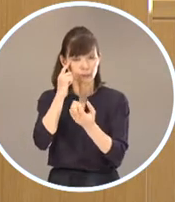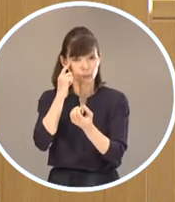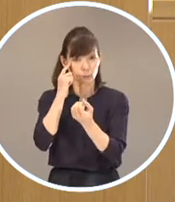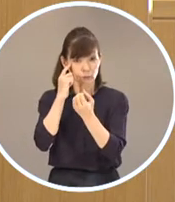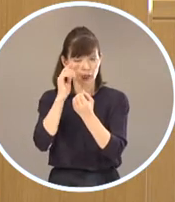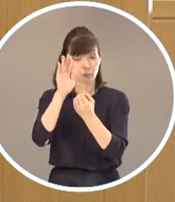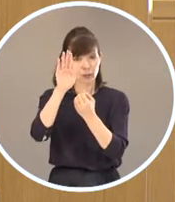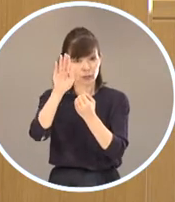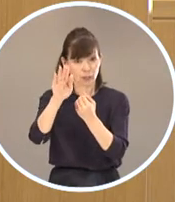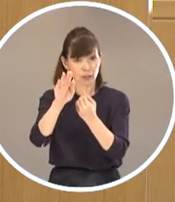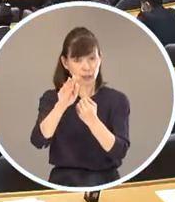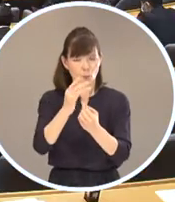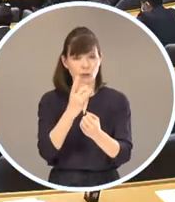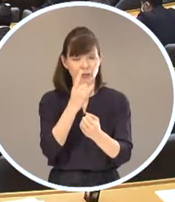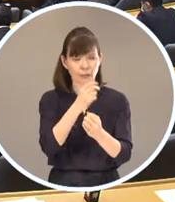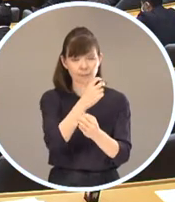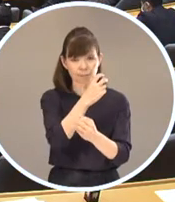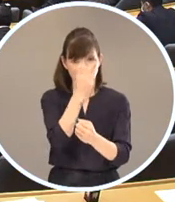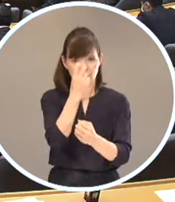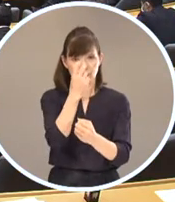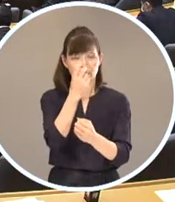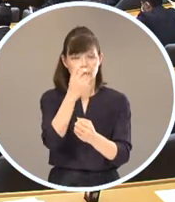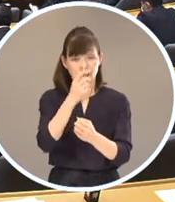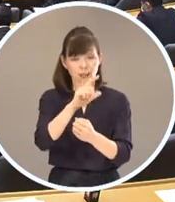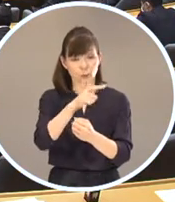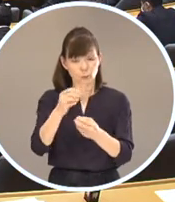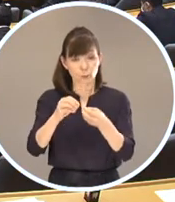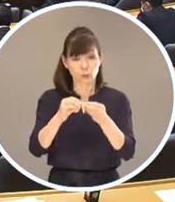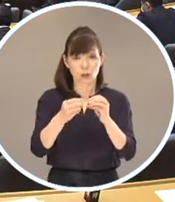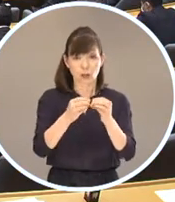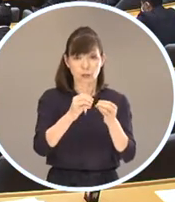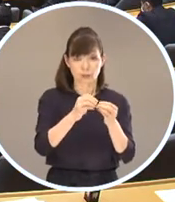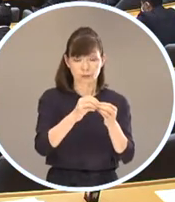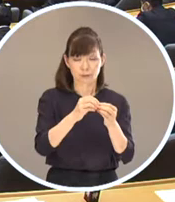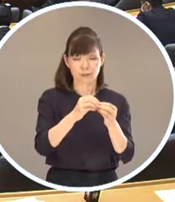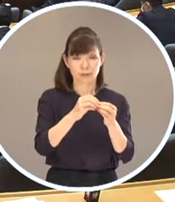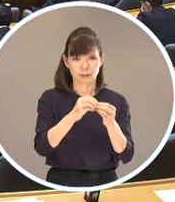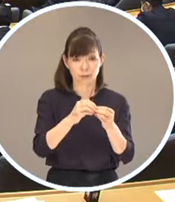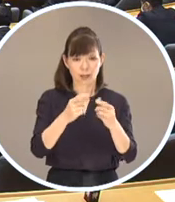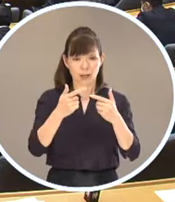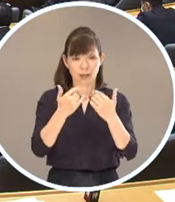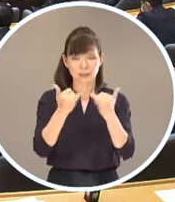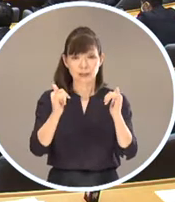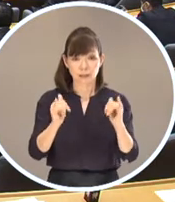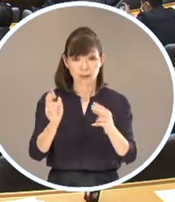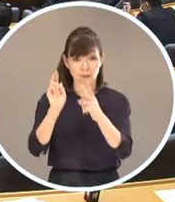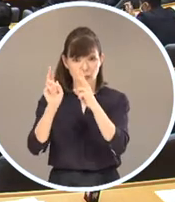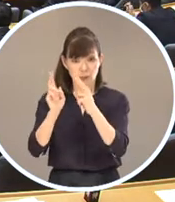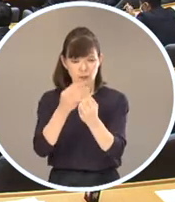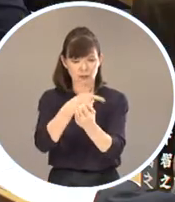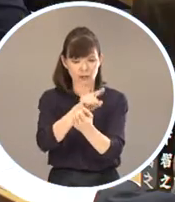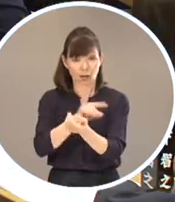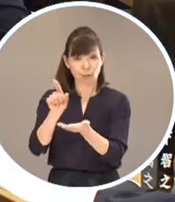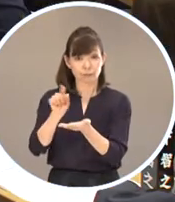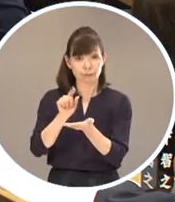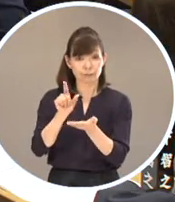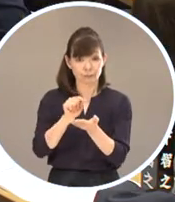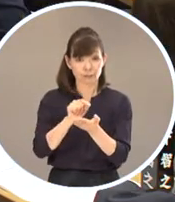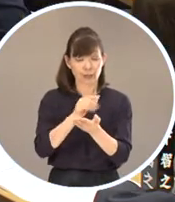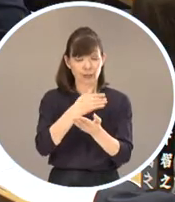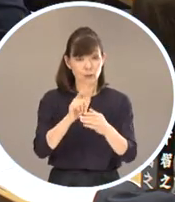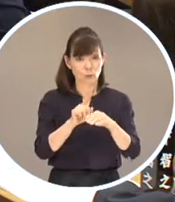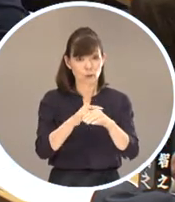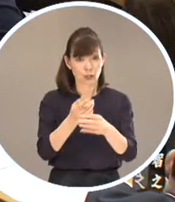未来の目を見出し、さまざまに組み合わせること、そして民間企業の活力を生かし可能性を引き